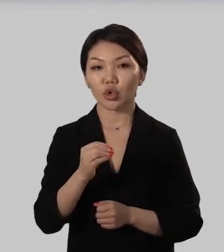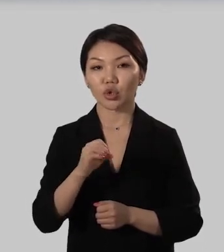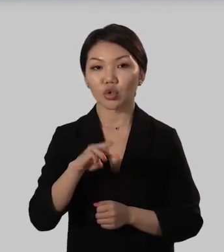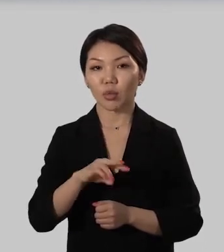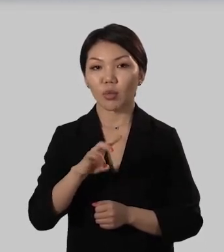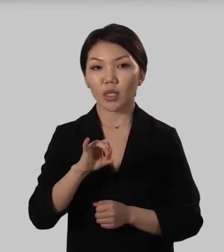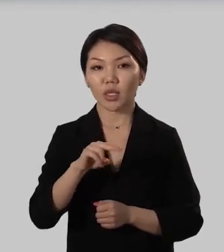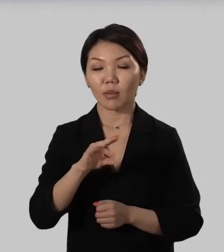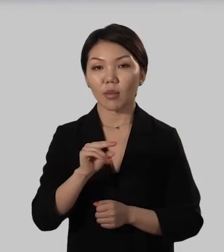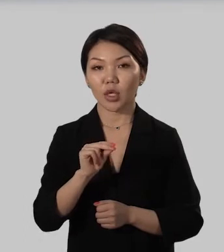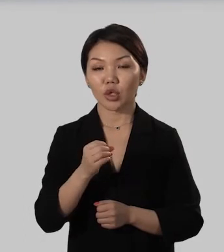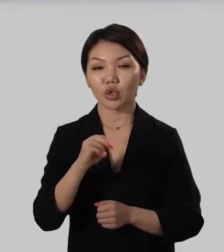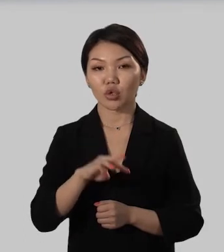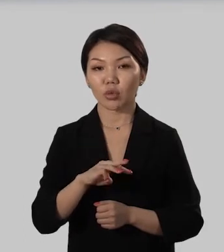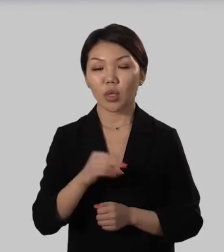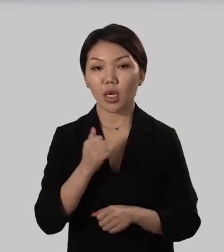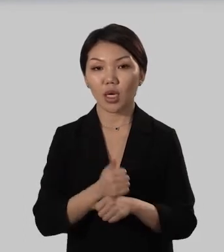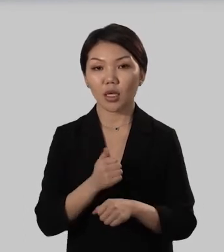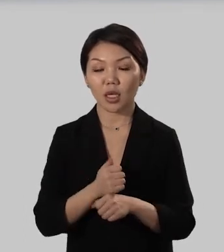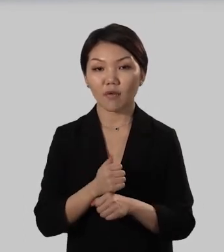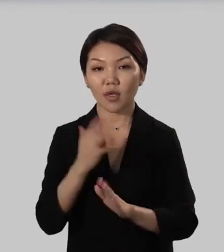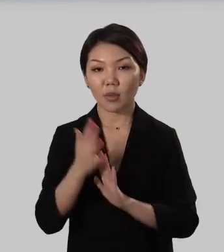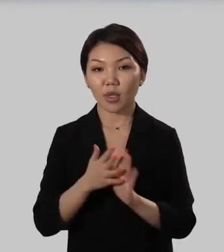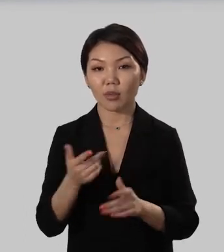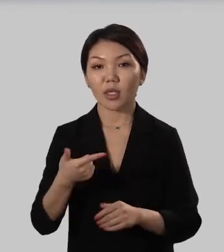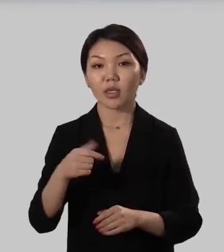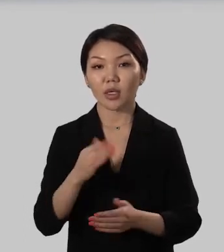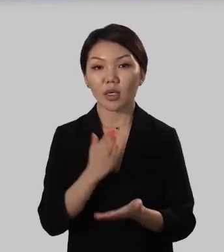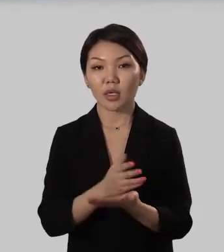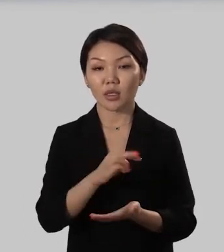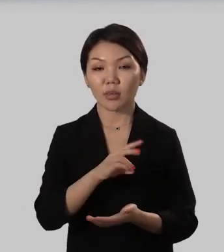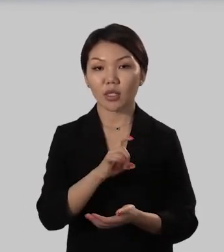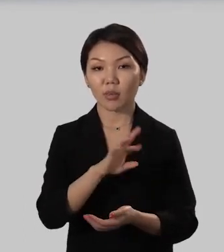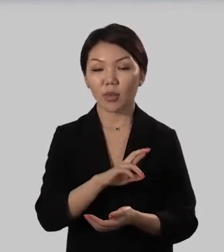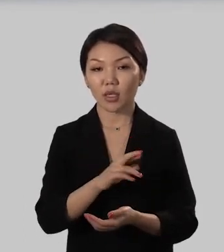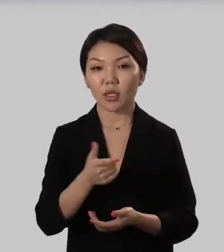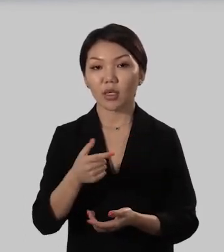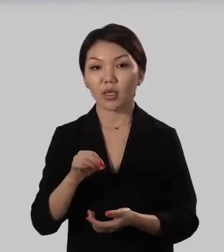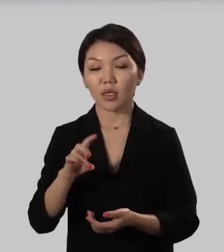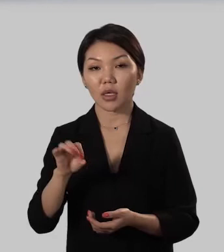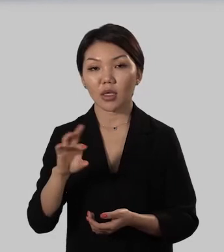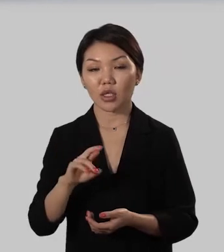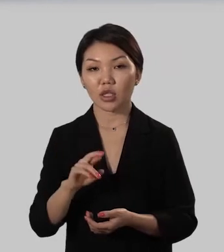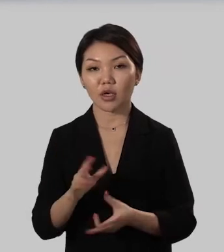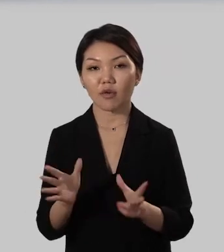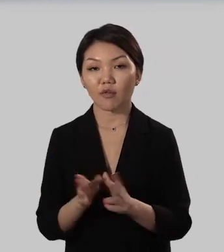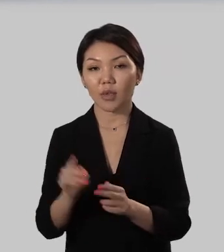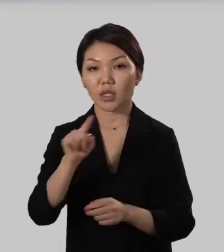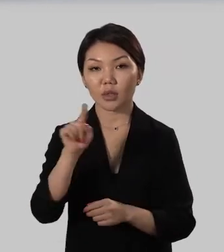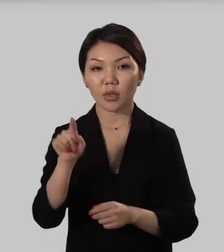главное различать где наречие а где местоимение с предлогом нам помогут вопросы и